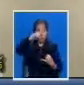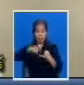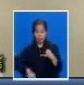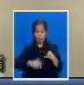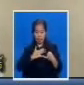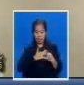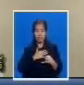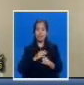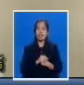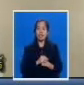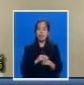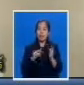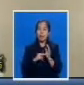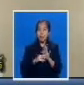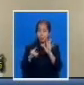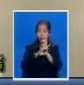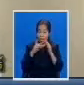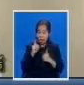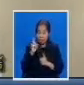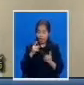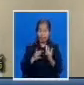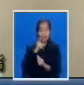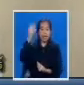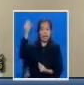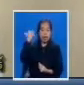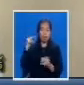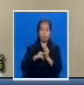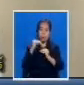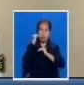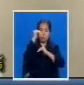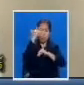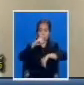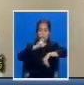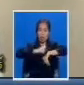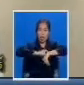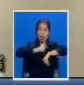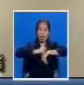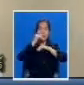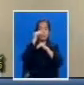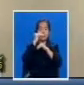ก็คือว่าสัปดาห์ที่ผ่านมาเช่นเดียวกันครับก็ครบกำหนดที่ทางคณะกรรมการของ